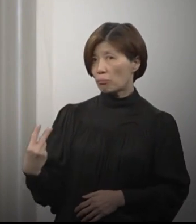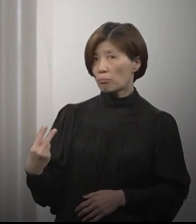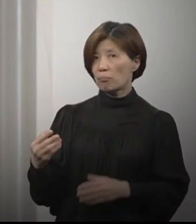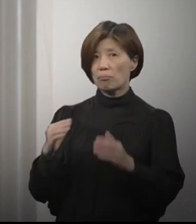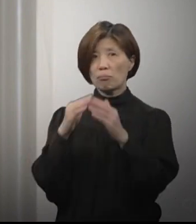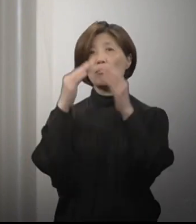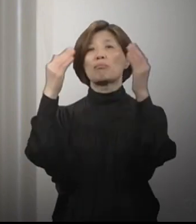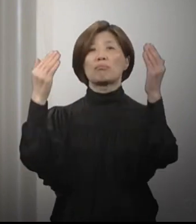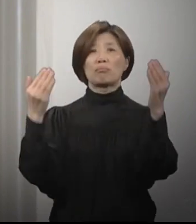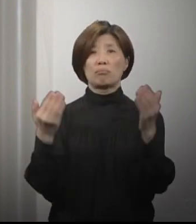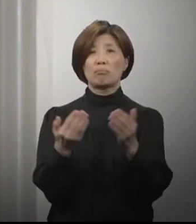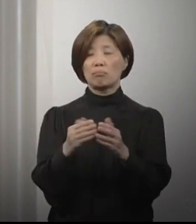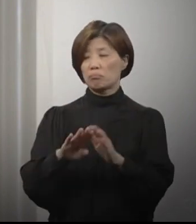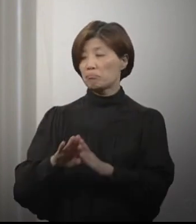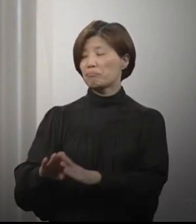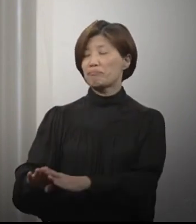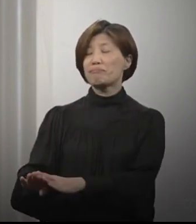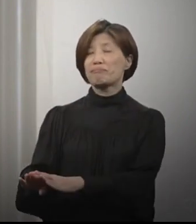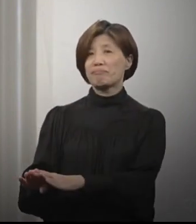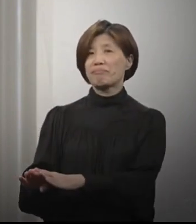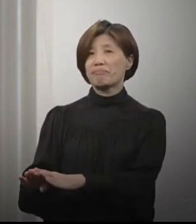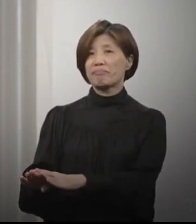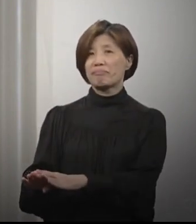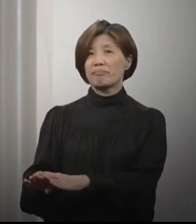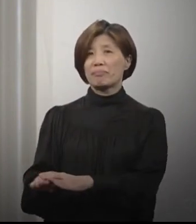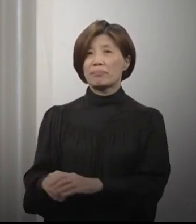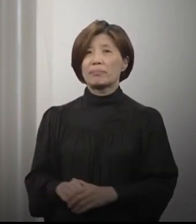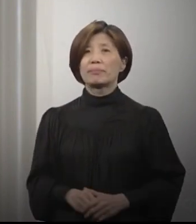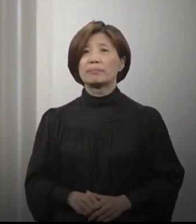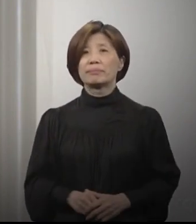모든 것 훌훌 버리고